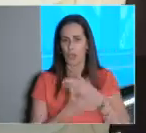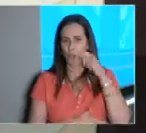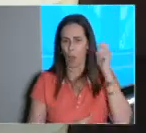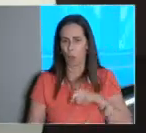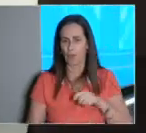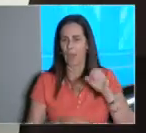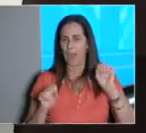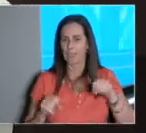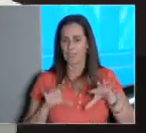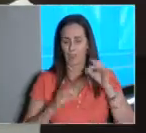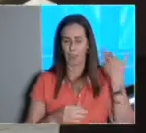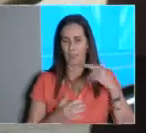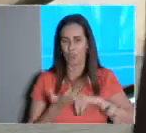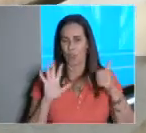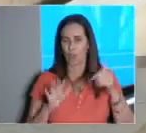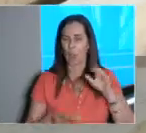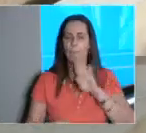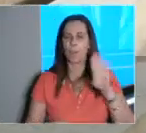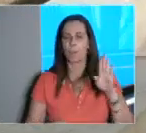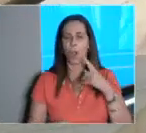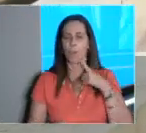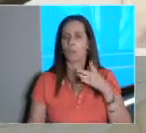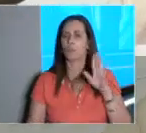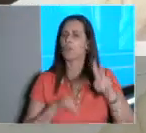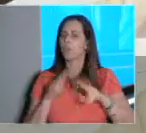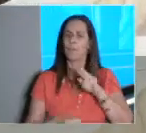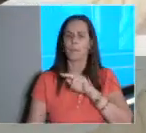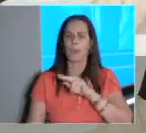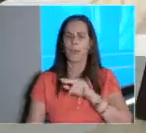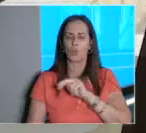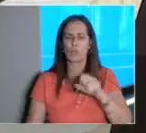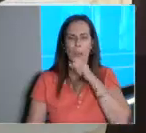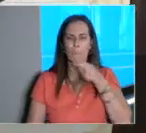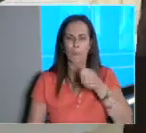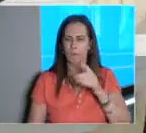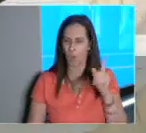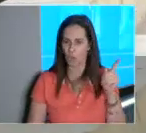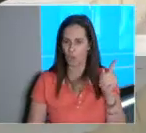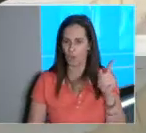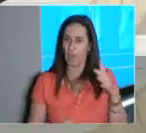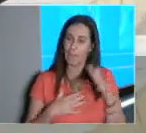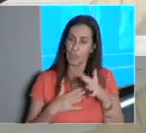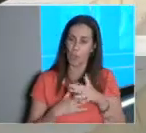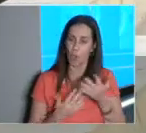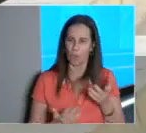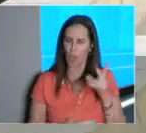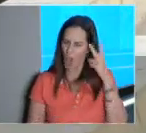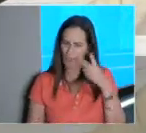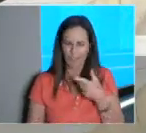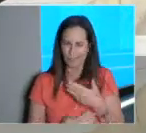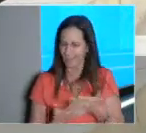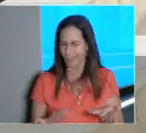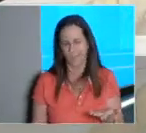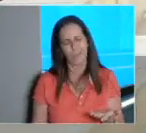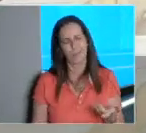באוקראינה. הנשיא אומנם נבחר לפני חצי שנה. לא, אבל נתניהו מכריז בצאתו שהוא הולך לטפל בנושא הפנסיות. בסוף, מה שיצא זה שהם יבדקו. אתה לא הבנת שזה, אין